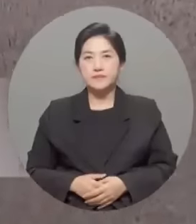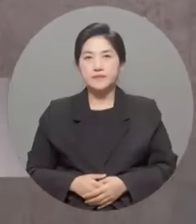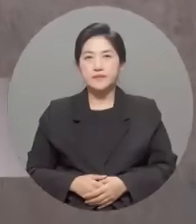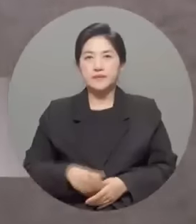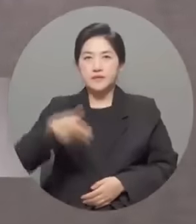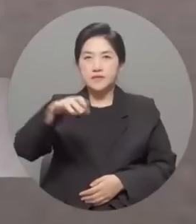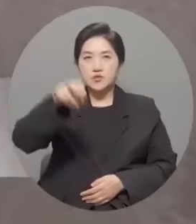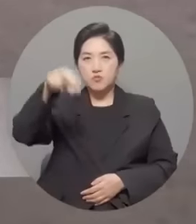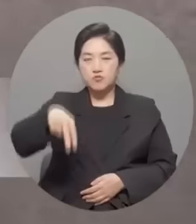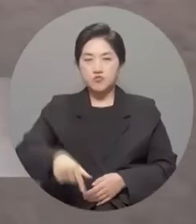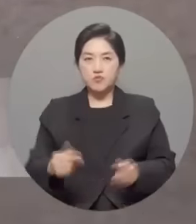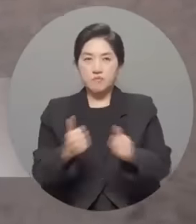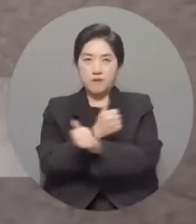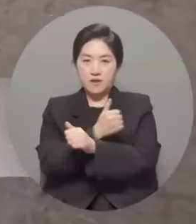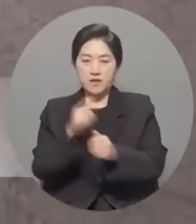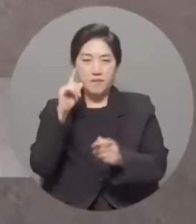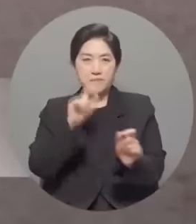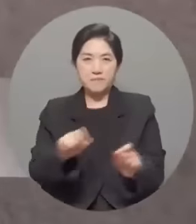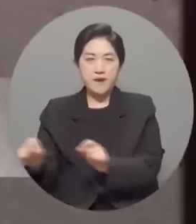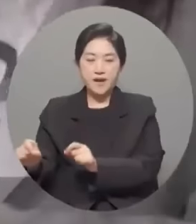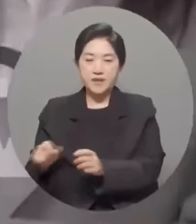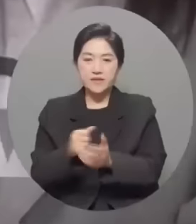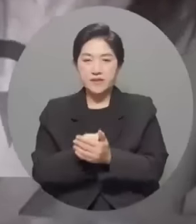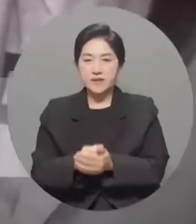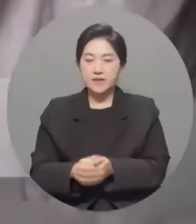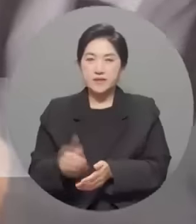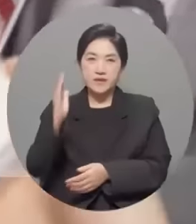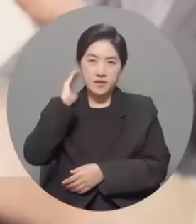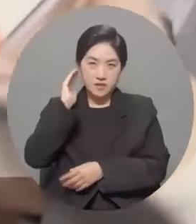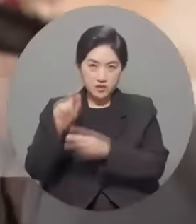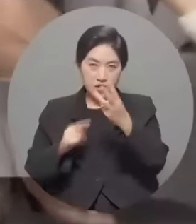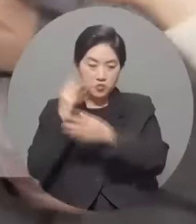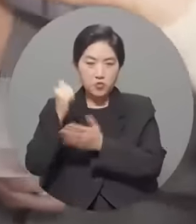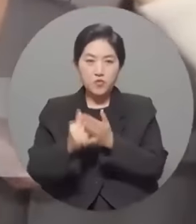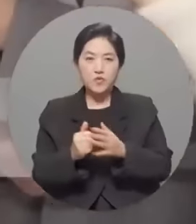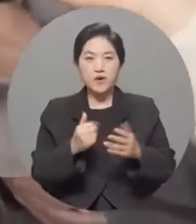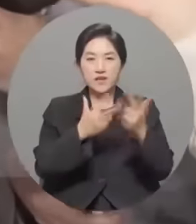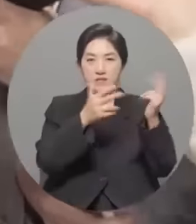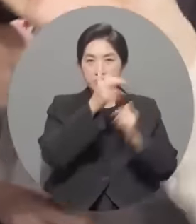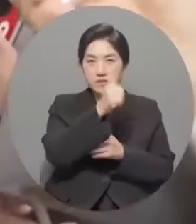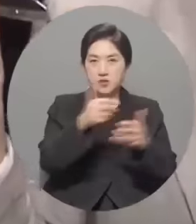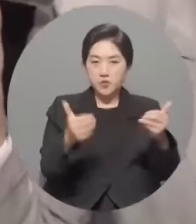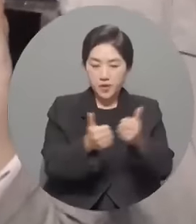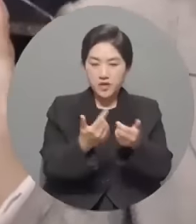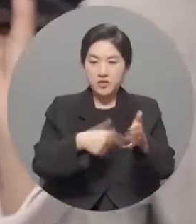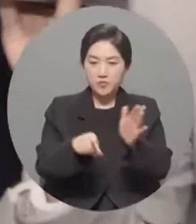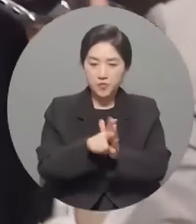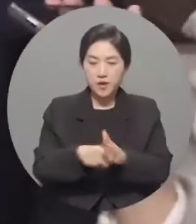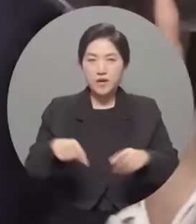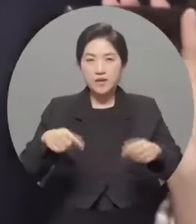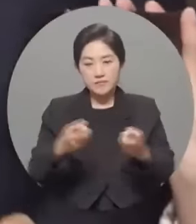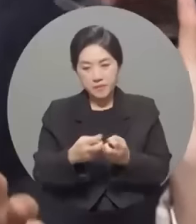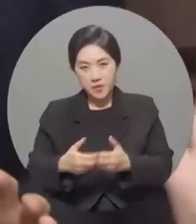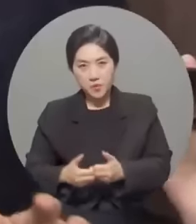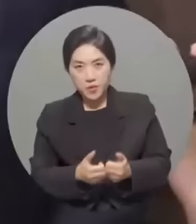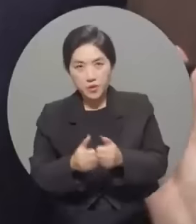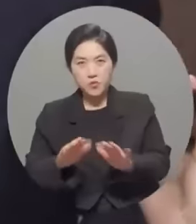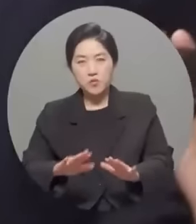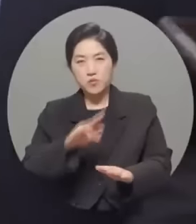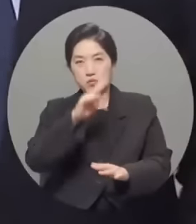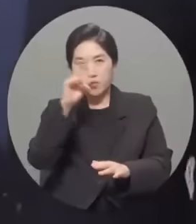정무수석 교체로 하루 미뤄졌던 영수회담 첫 실무협의가 오늘 오후 국회에서 있었습니다. 대통령실